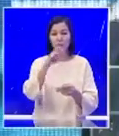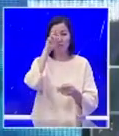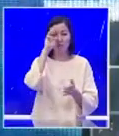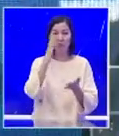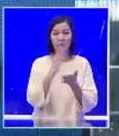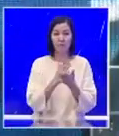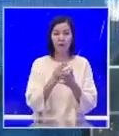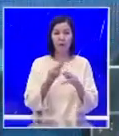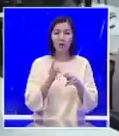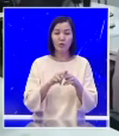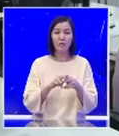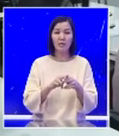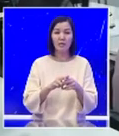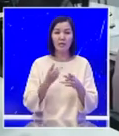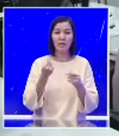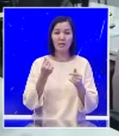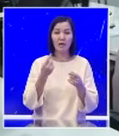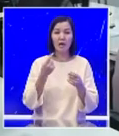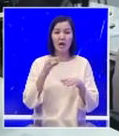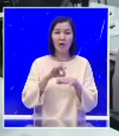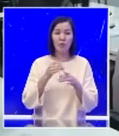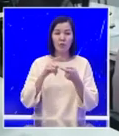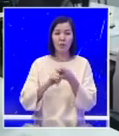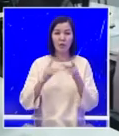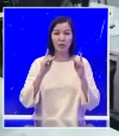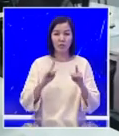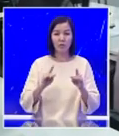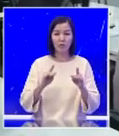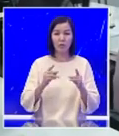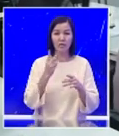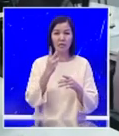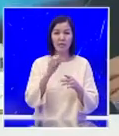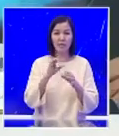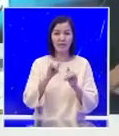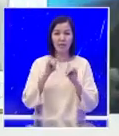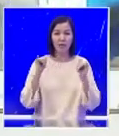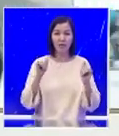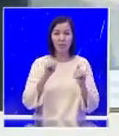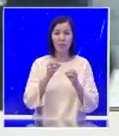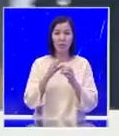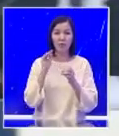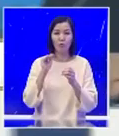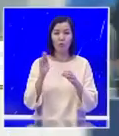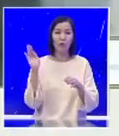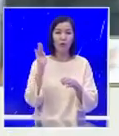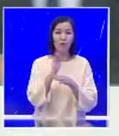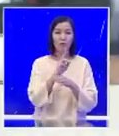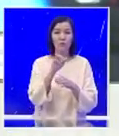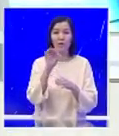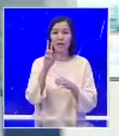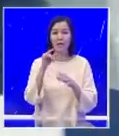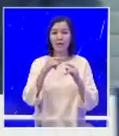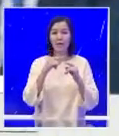тараған. Сондықтан елімізде инфекциялық ауруханаларда төсек орын саны екі есеге көбейтіліп, 14 мыңға жуық қосымша карантиндік